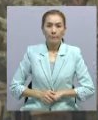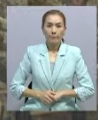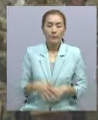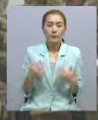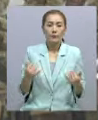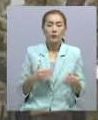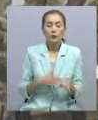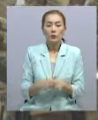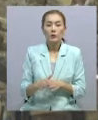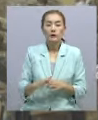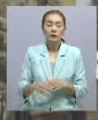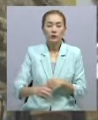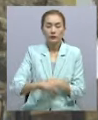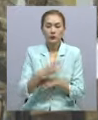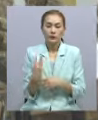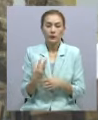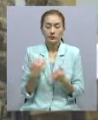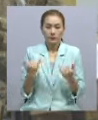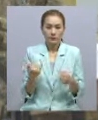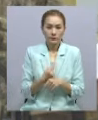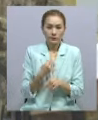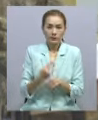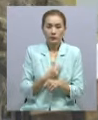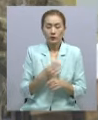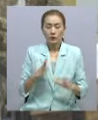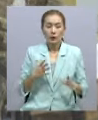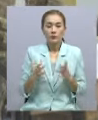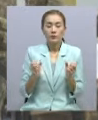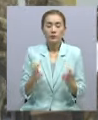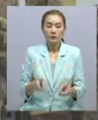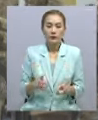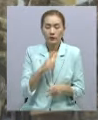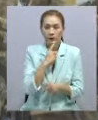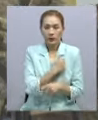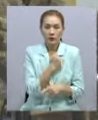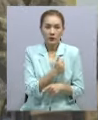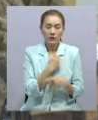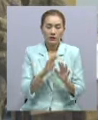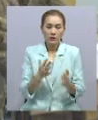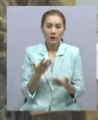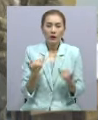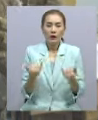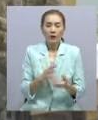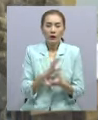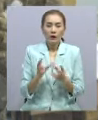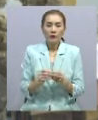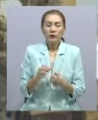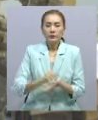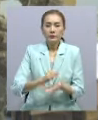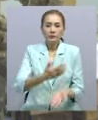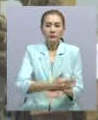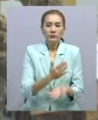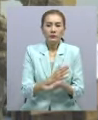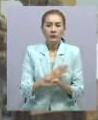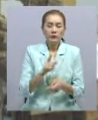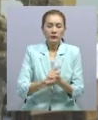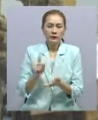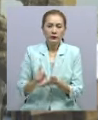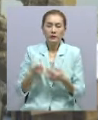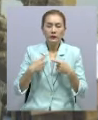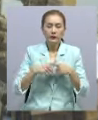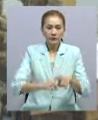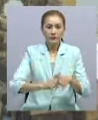Сегодня мы полностью обеспечены обмундированием на момент подготовки к отъезду военные сборы. В настоящее время я занимаю гражданскую должность